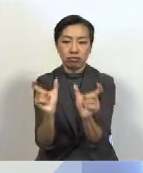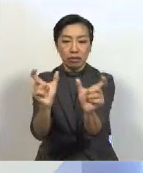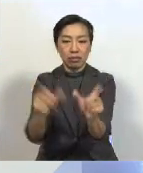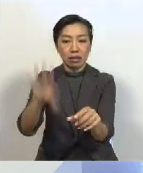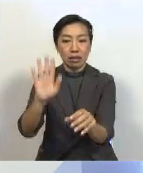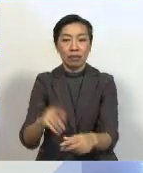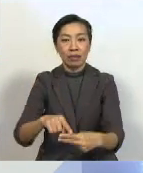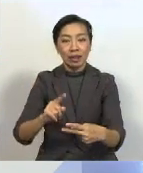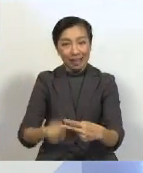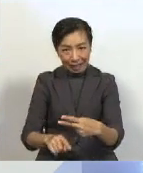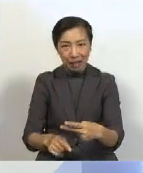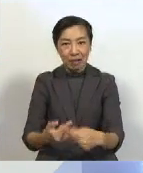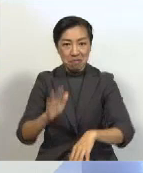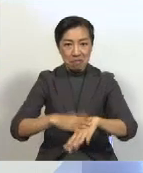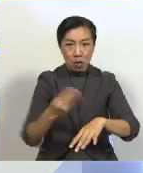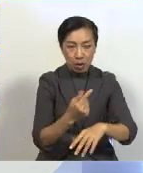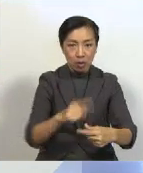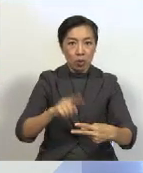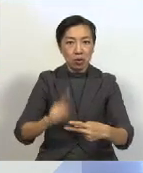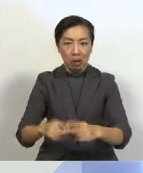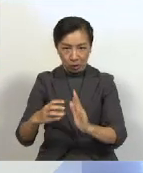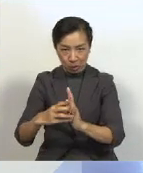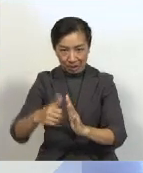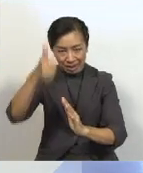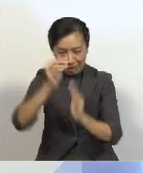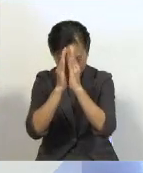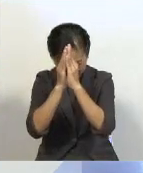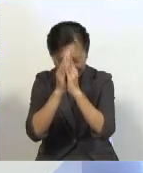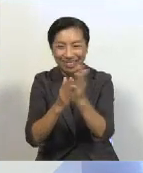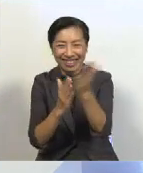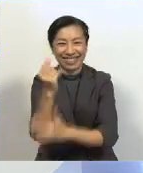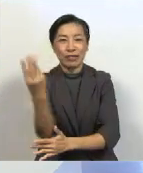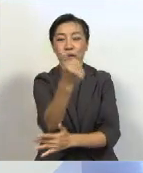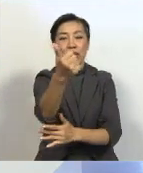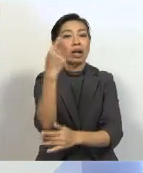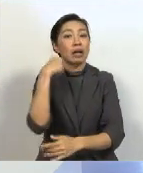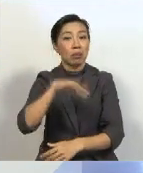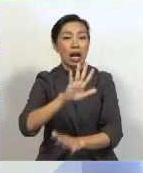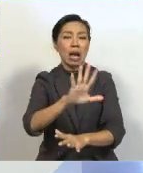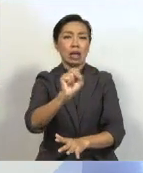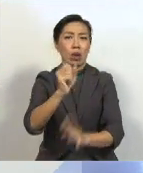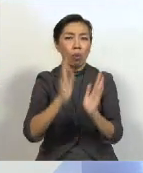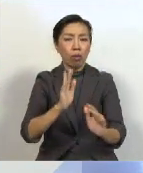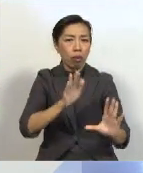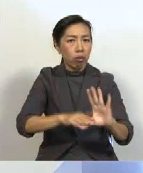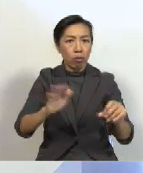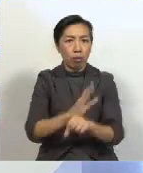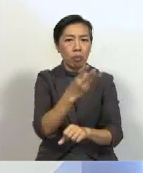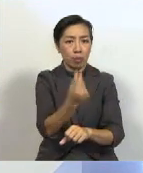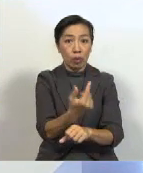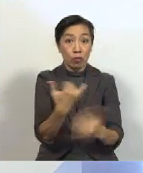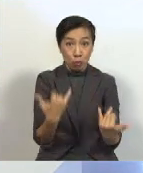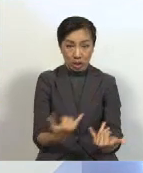พึ่งเรื่องดวงโชคชะตานิดนึงนะครับ 500,000 คนเร็วมากๆ ใช่เดี๋ยววันนี้อีกรอบนึงนะเขามี2รอบนะคะในแต่ละวันก็คือรอบแรก